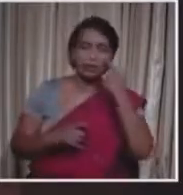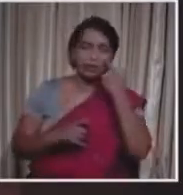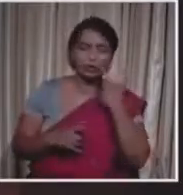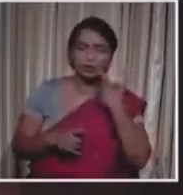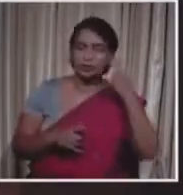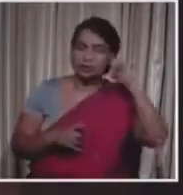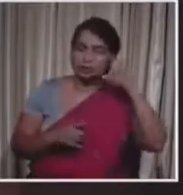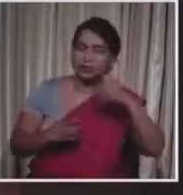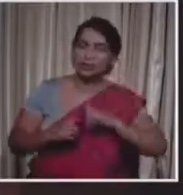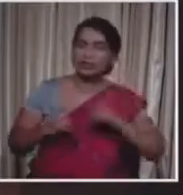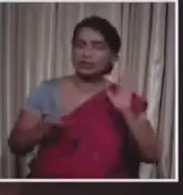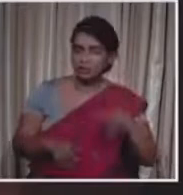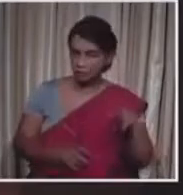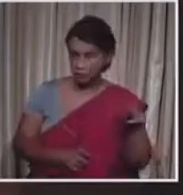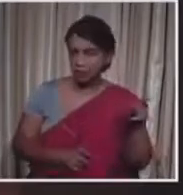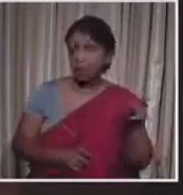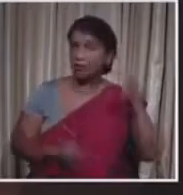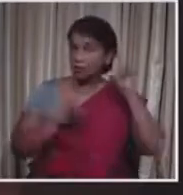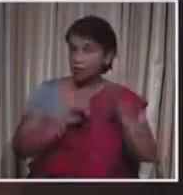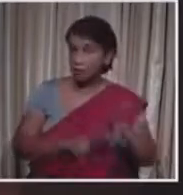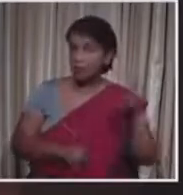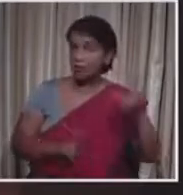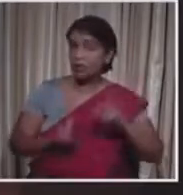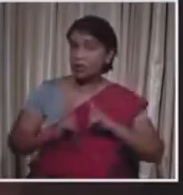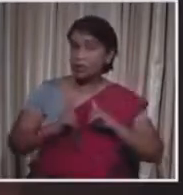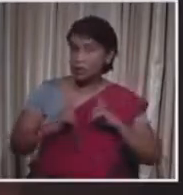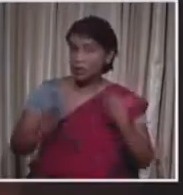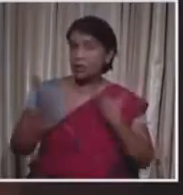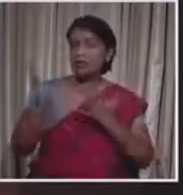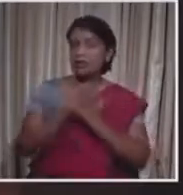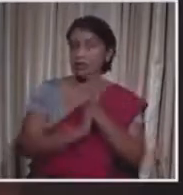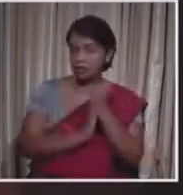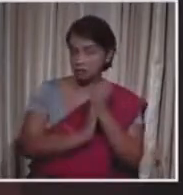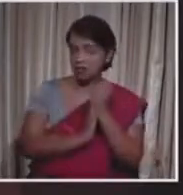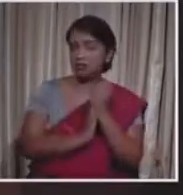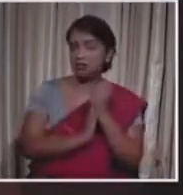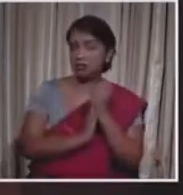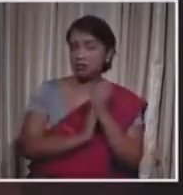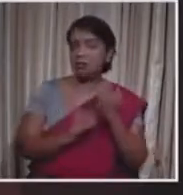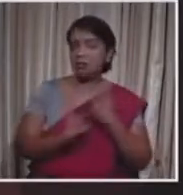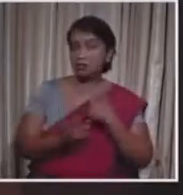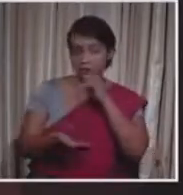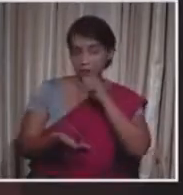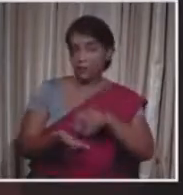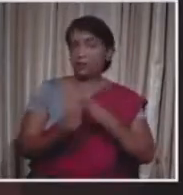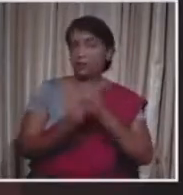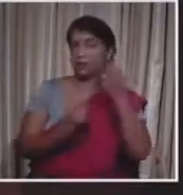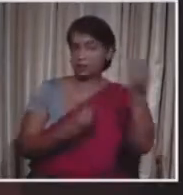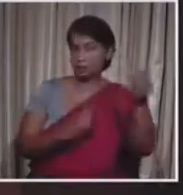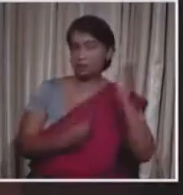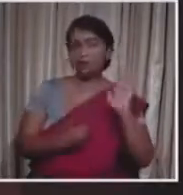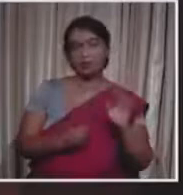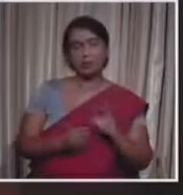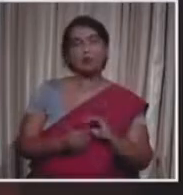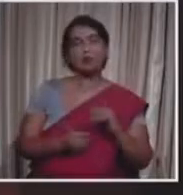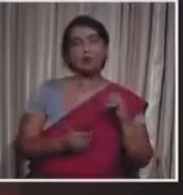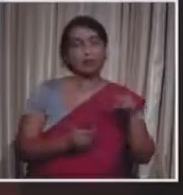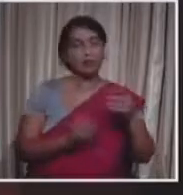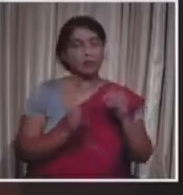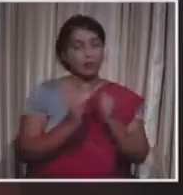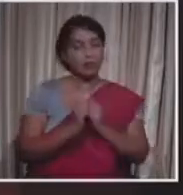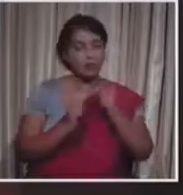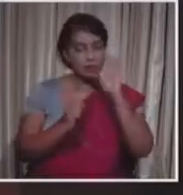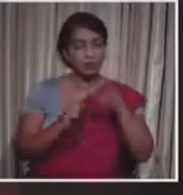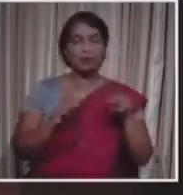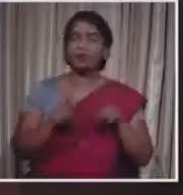කනගාටුවෙන් ජීවත් වෙන්නේ ඒ අයගේ ජීවත් වීමේ අයිතිය අපි තහවුරු කරන්නට ඕන ඒ දේ කරනවා